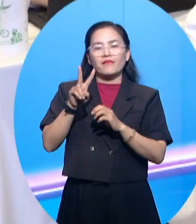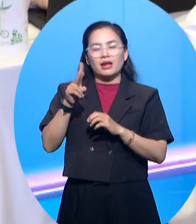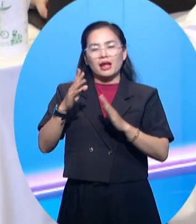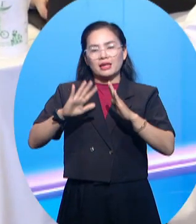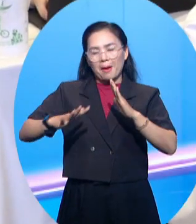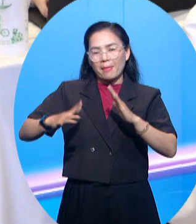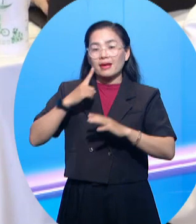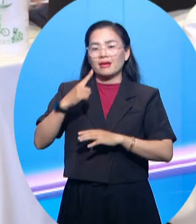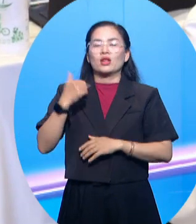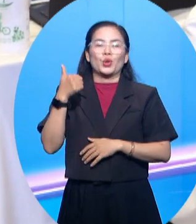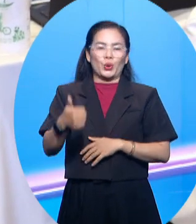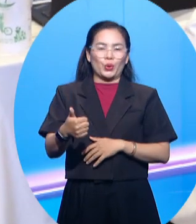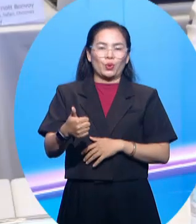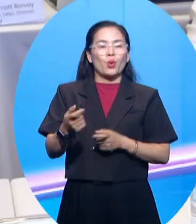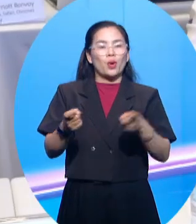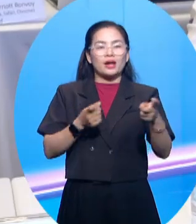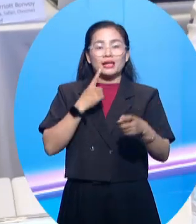cũng như dịch vụ quản lý các dự án điện trong và ngoài ngành